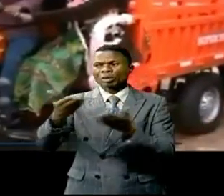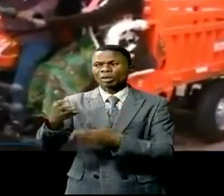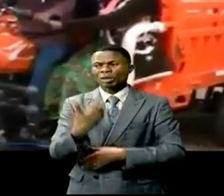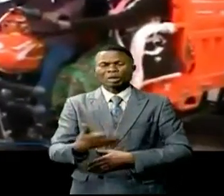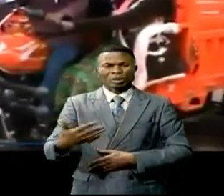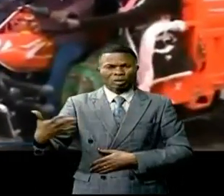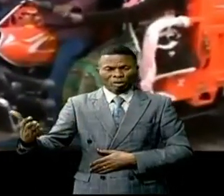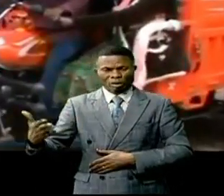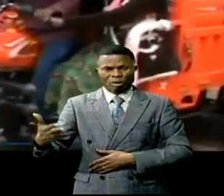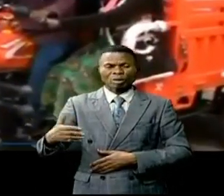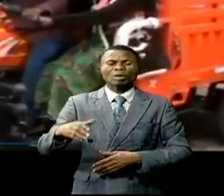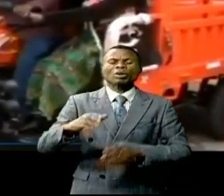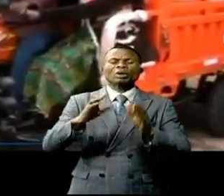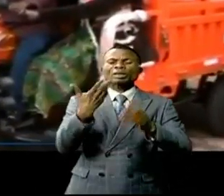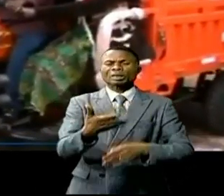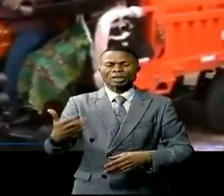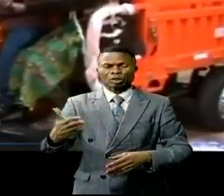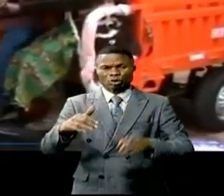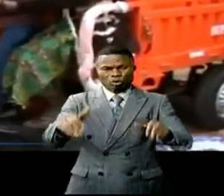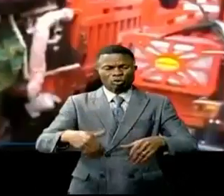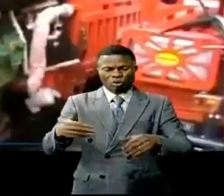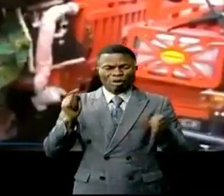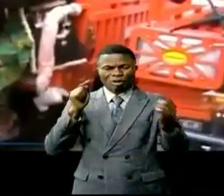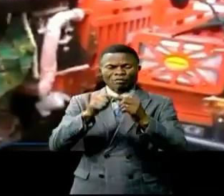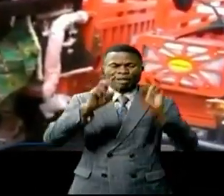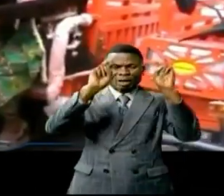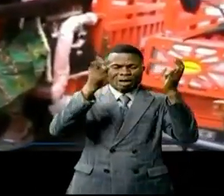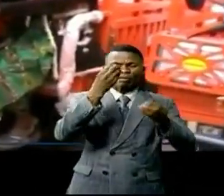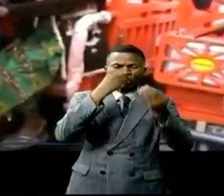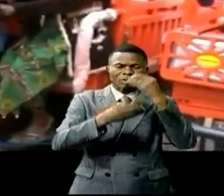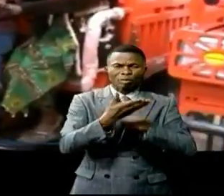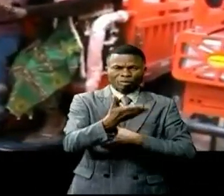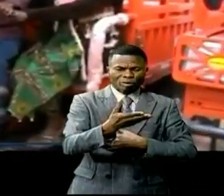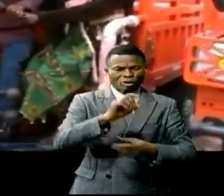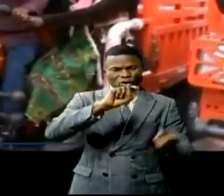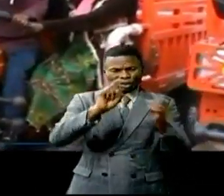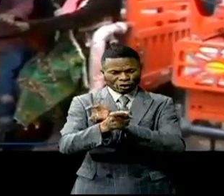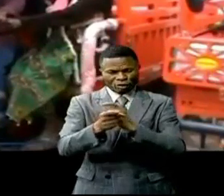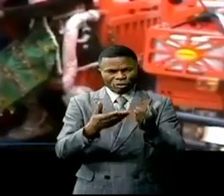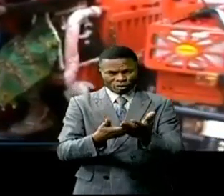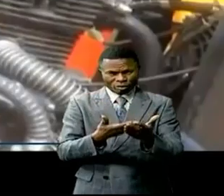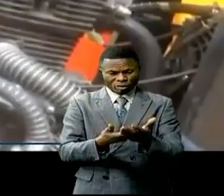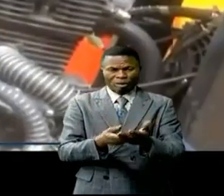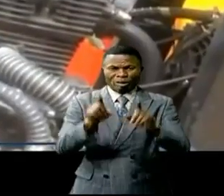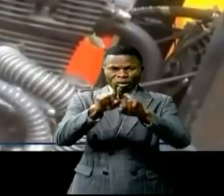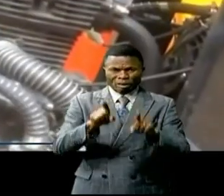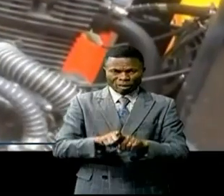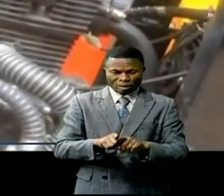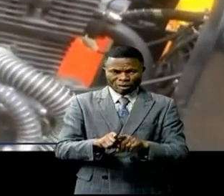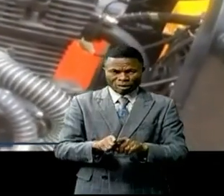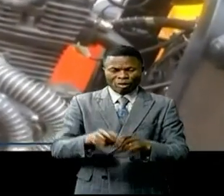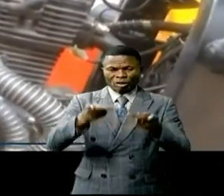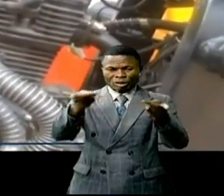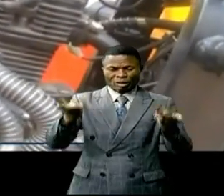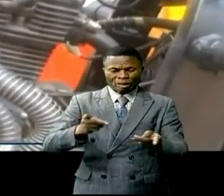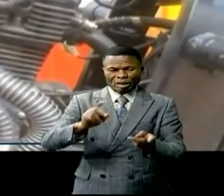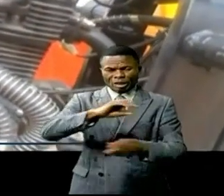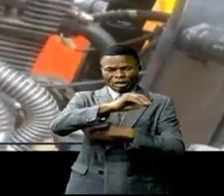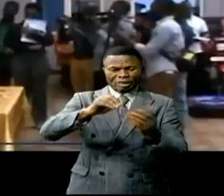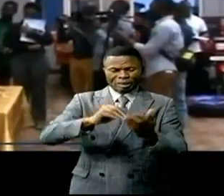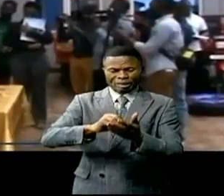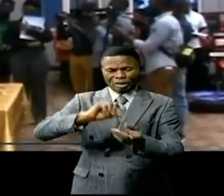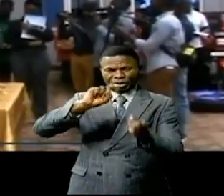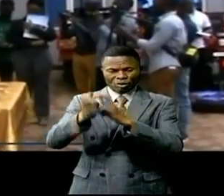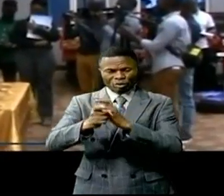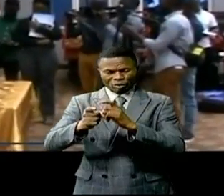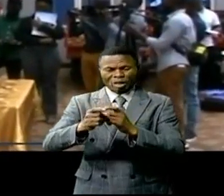des bassins de production vers des centres de collecte et de transformation ou encore des centres de transformation vers les entrepôts